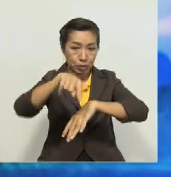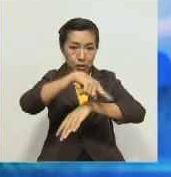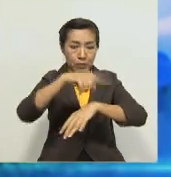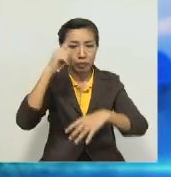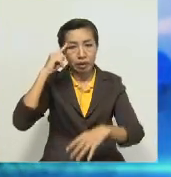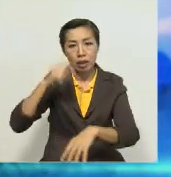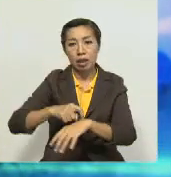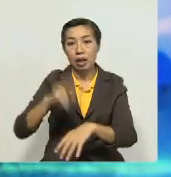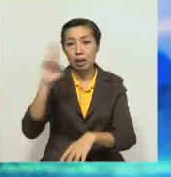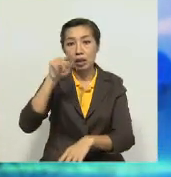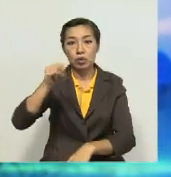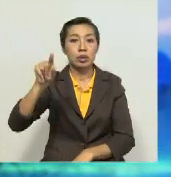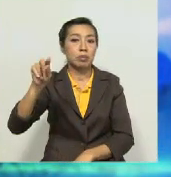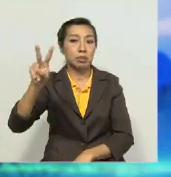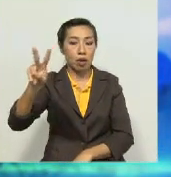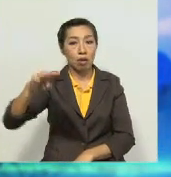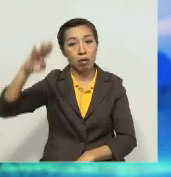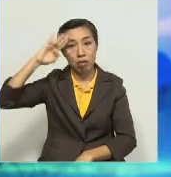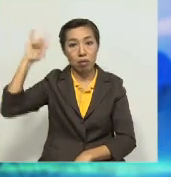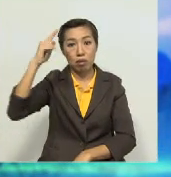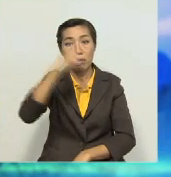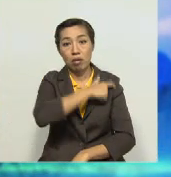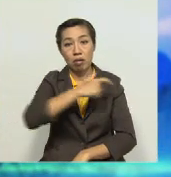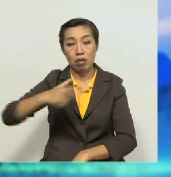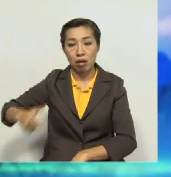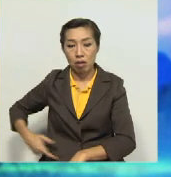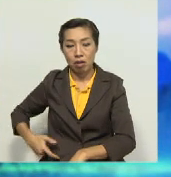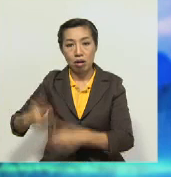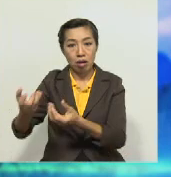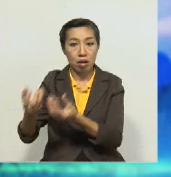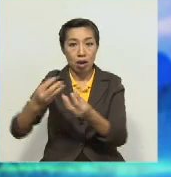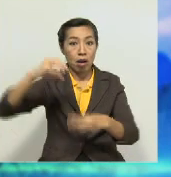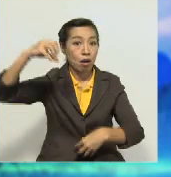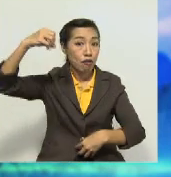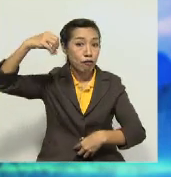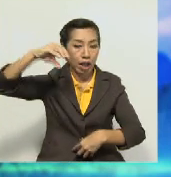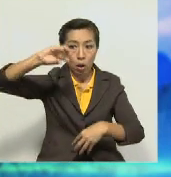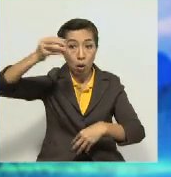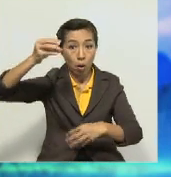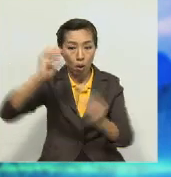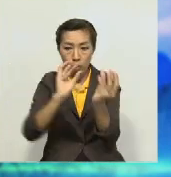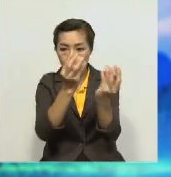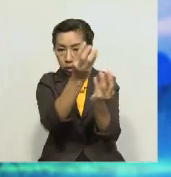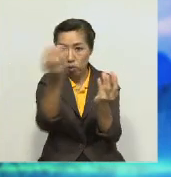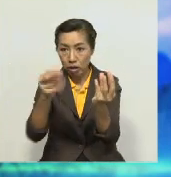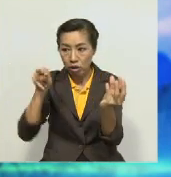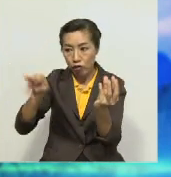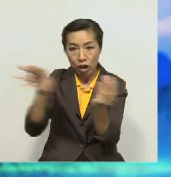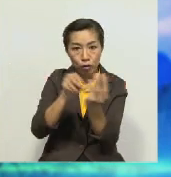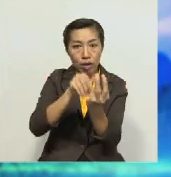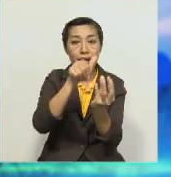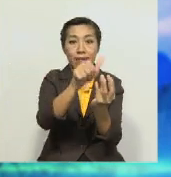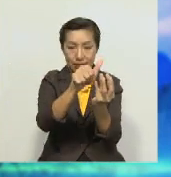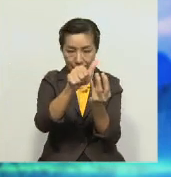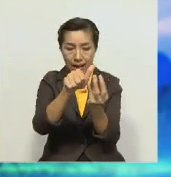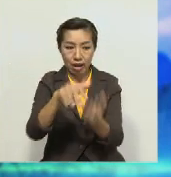12 นาลิกา 22 นาทีสมเด็พระเจ้าอยหัวพระรชธานหดไฟ LED ที่สามารถชดไฟได้โดยหนอยซิ